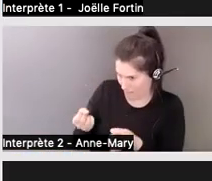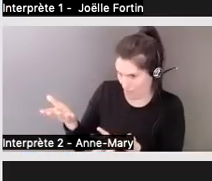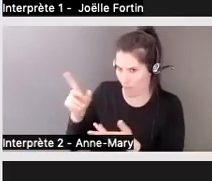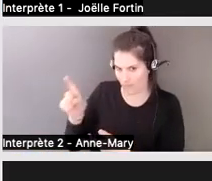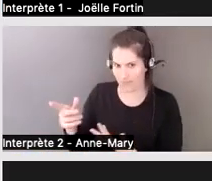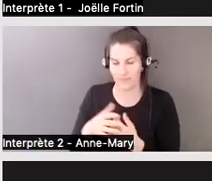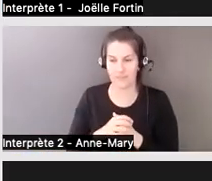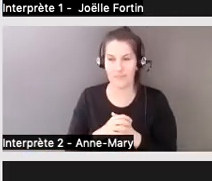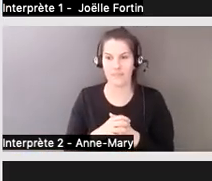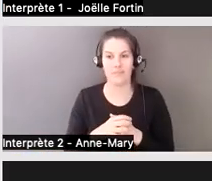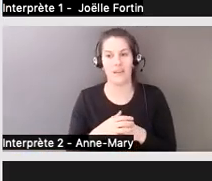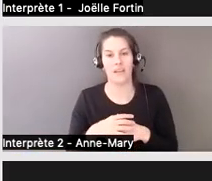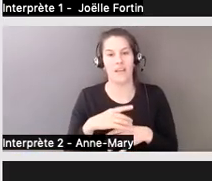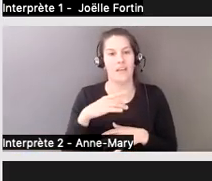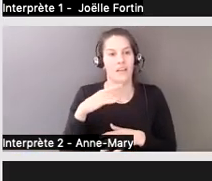Oui.